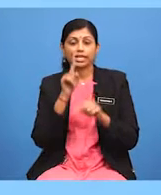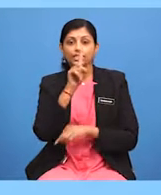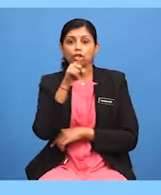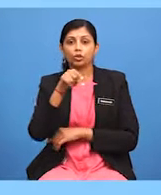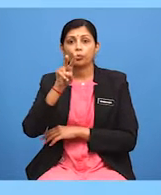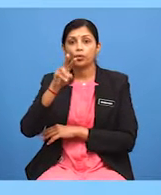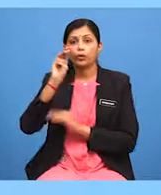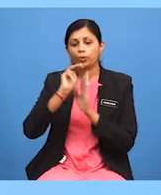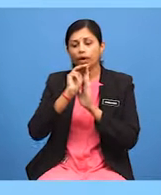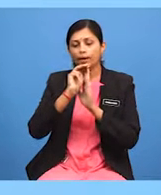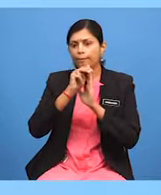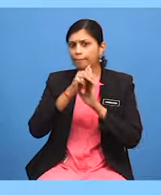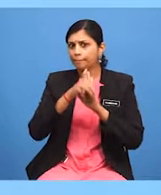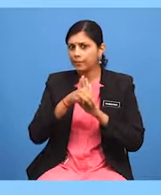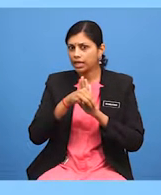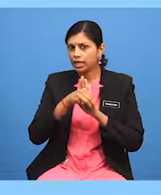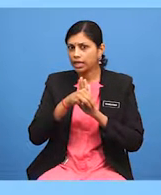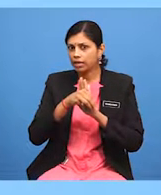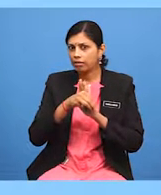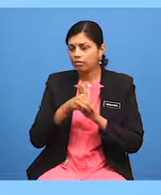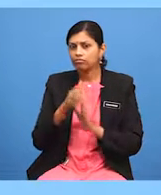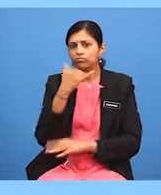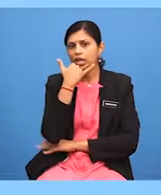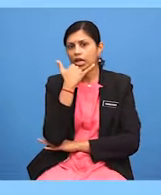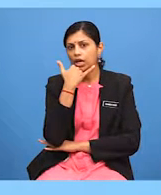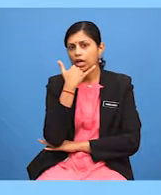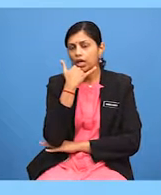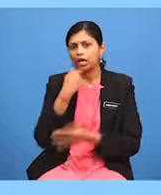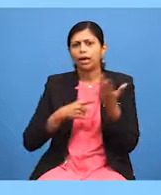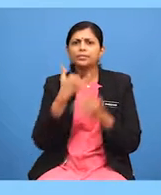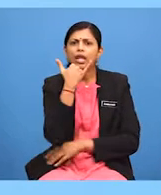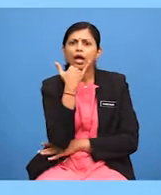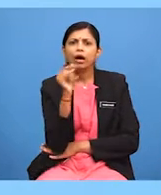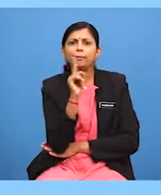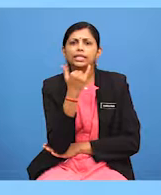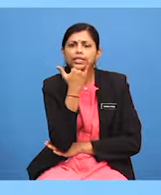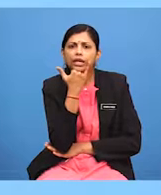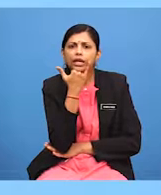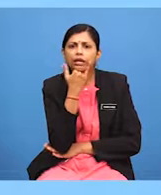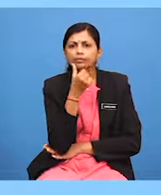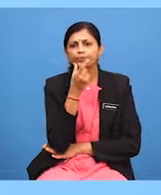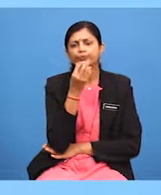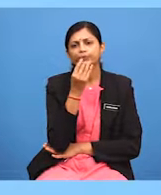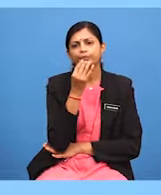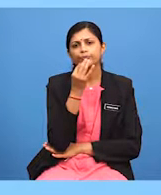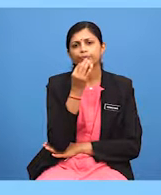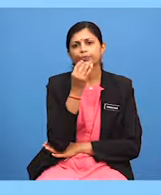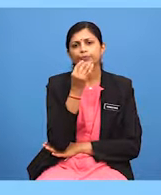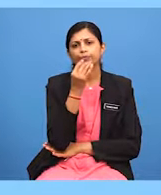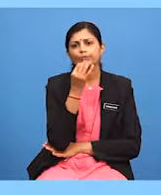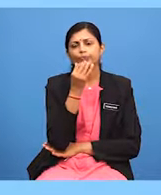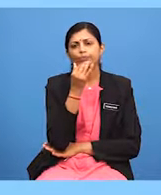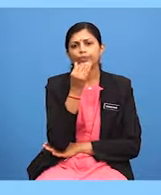kuasa kren adalah sama dengan kadar tenaga atau kerja yang